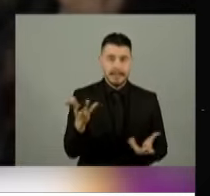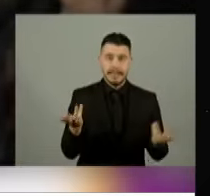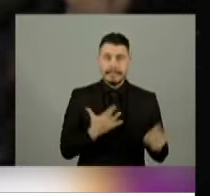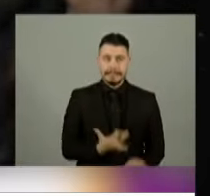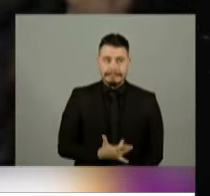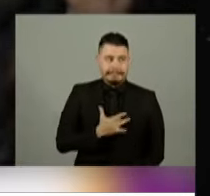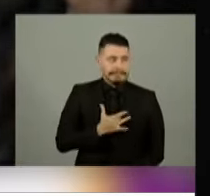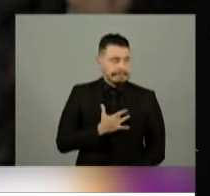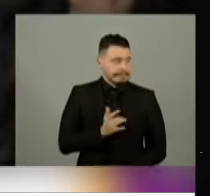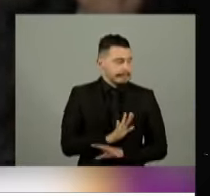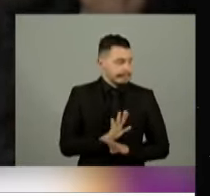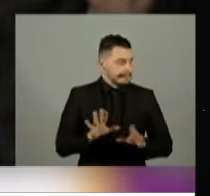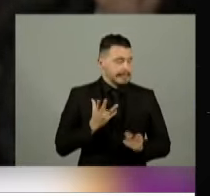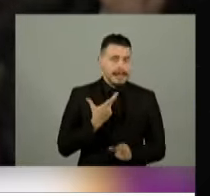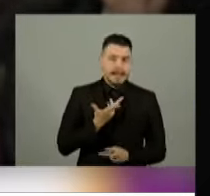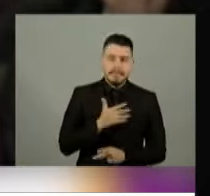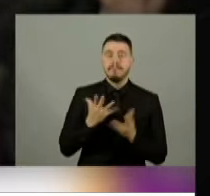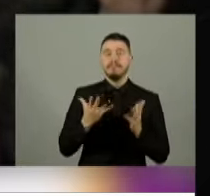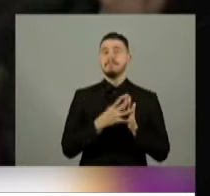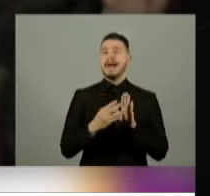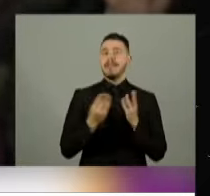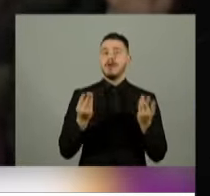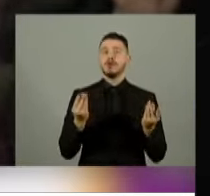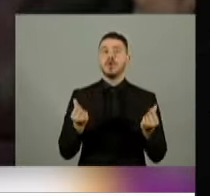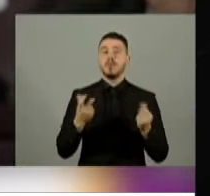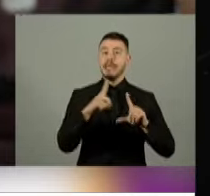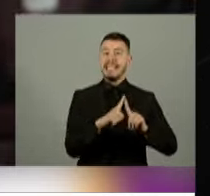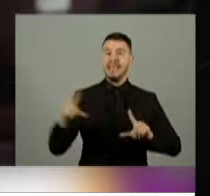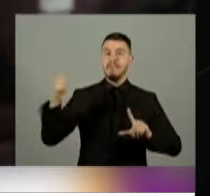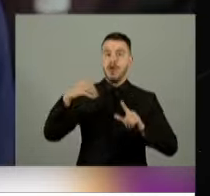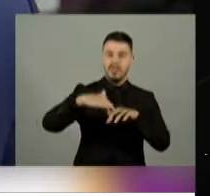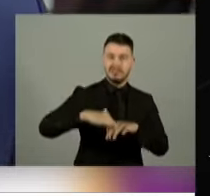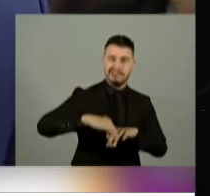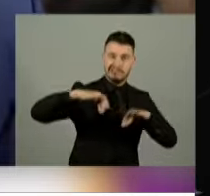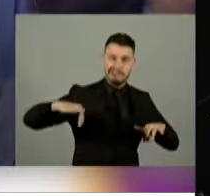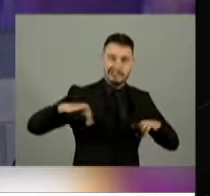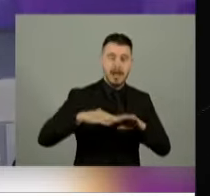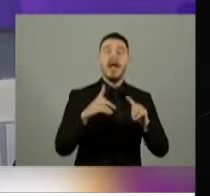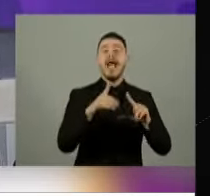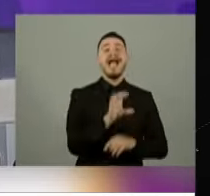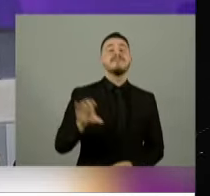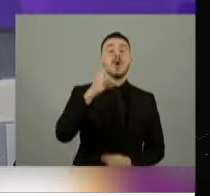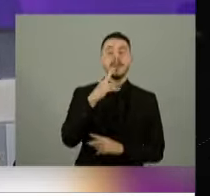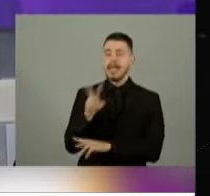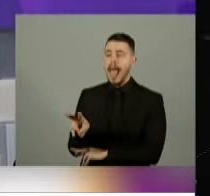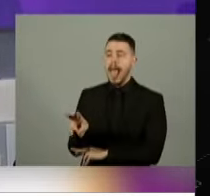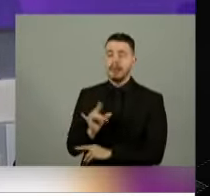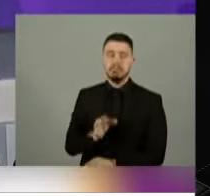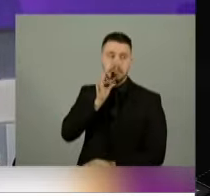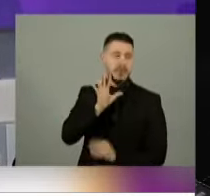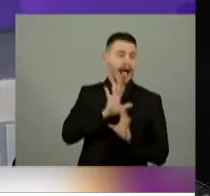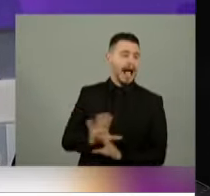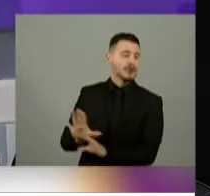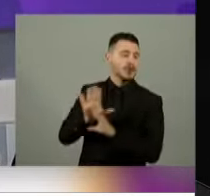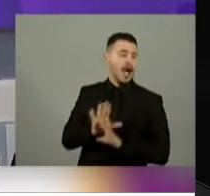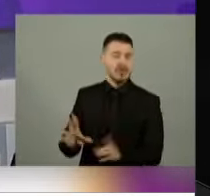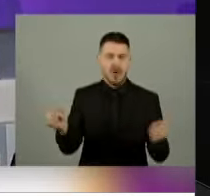παρόν, δεν εμπιστεύομαι. Παίρνω αποστάσεις και αιχμές, σαφείς αιχμές, αφήνω σαφείς αιχμές στην ηγεσία του